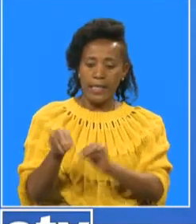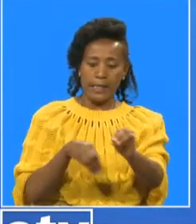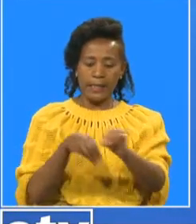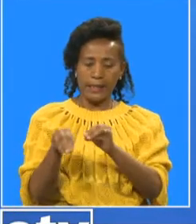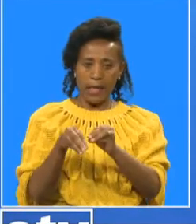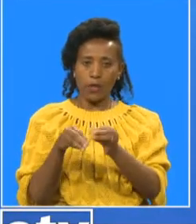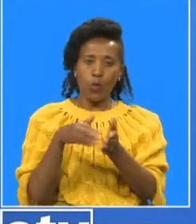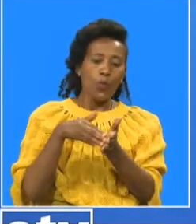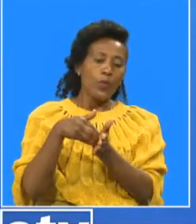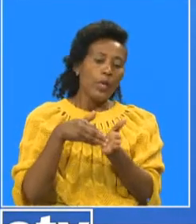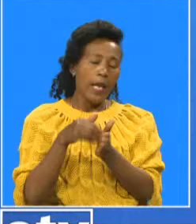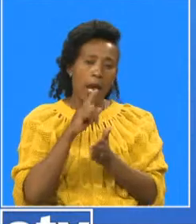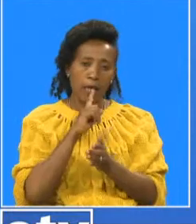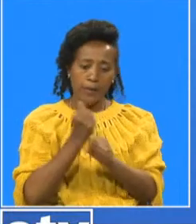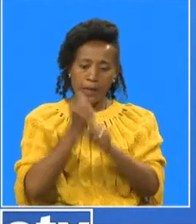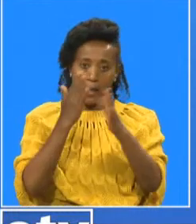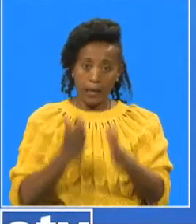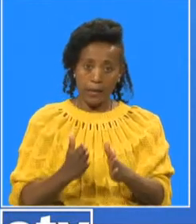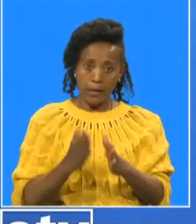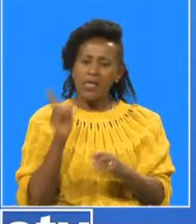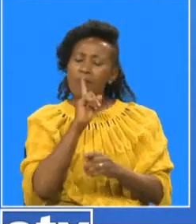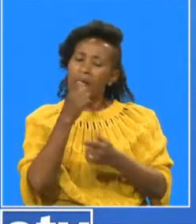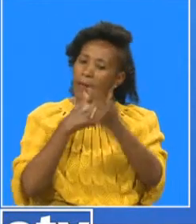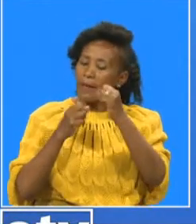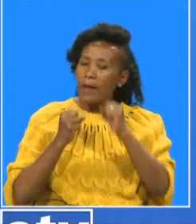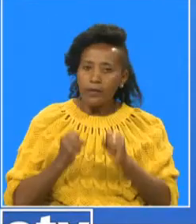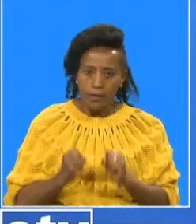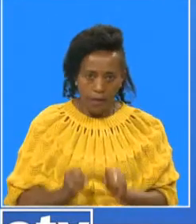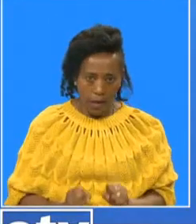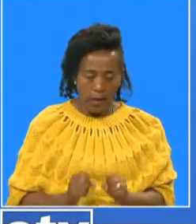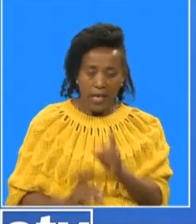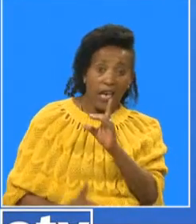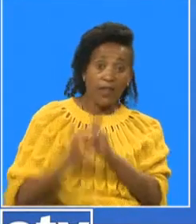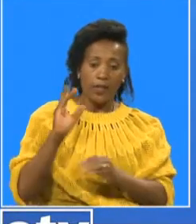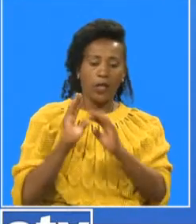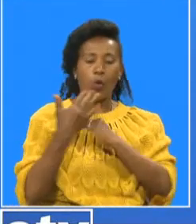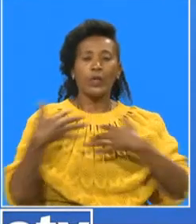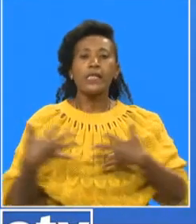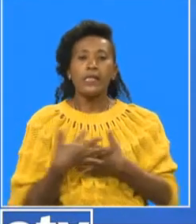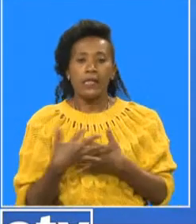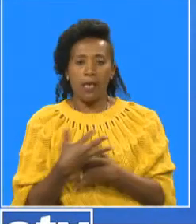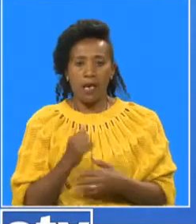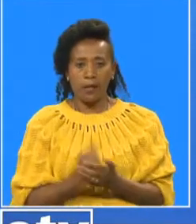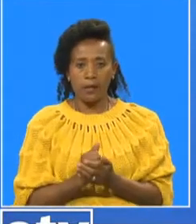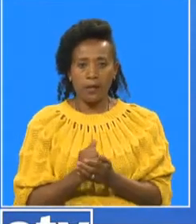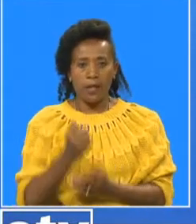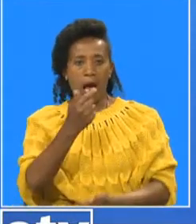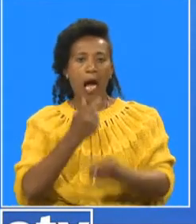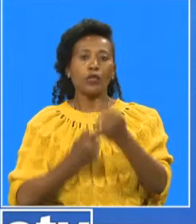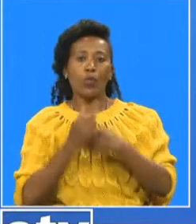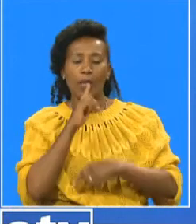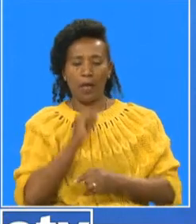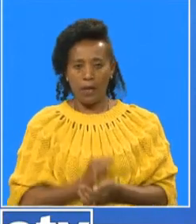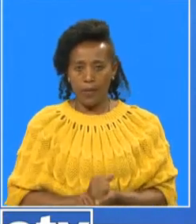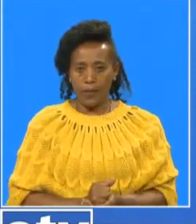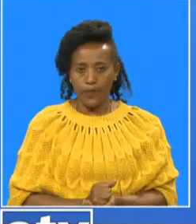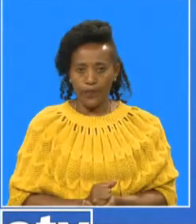እንቅስቃሴው ቢዳከም ሰራተኛ ላይ ምን ሊመጣ ይችላል የሚል ከፍተኛ የሆነ ስጋት አድሮበታል።